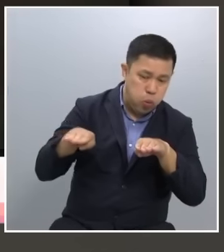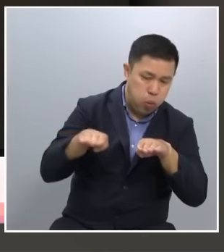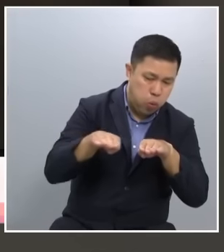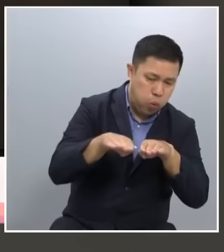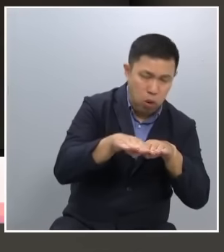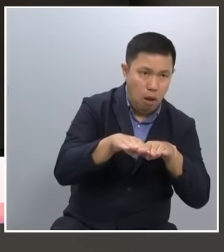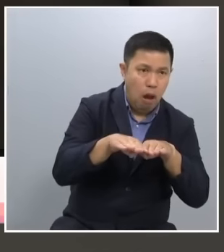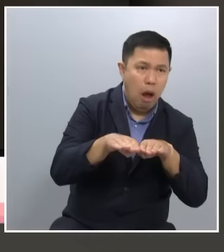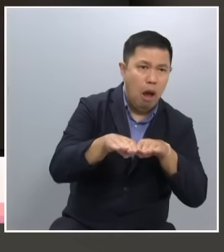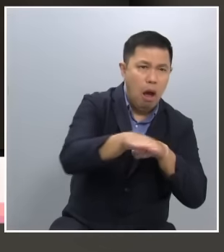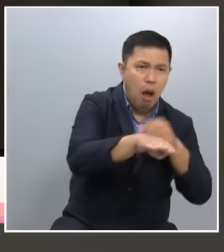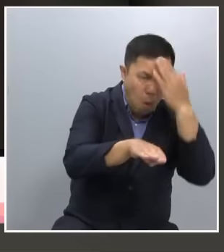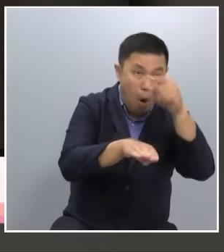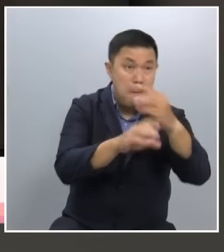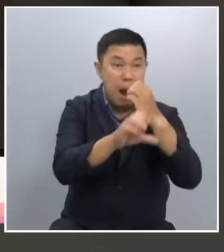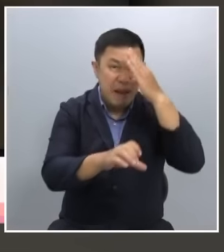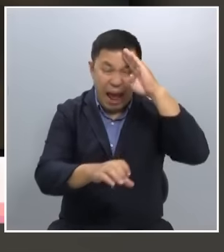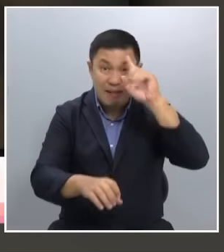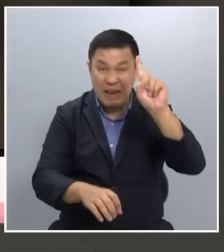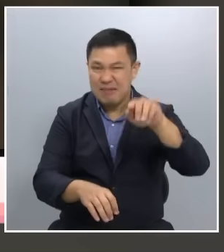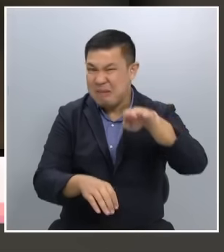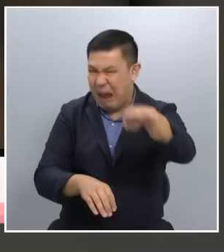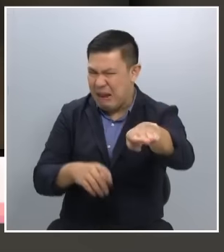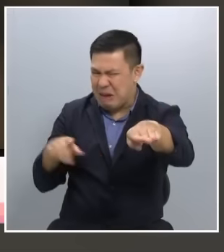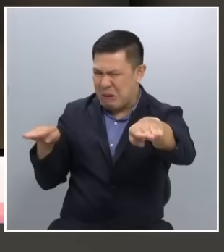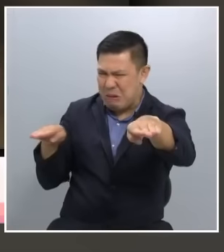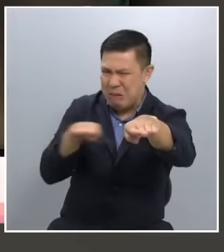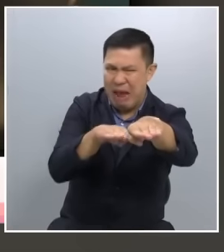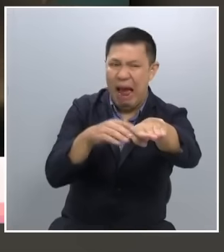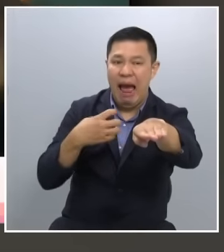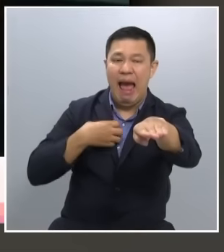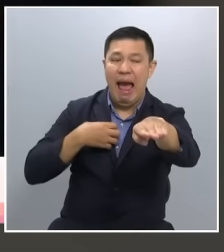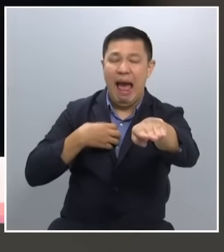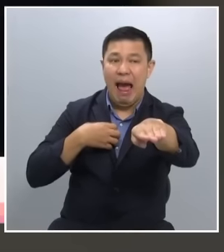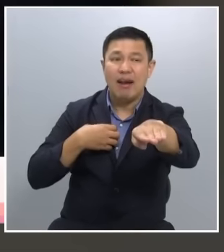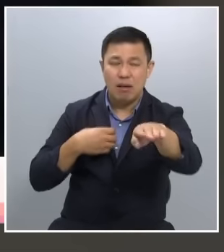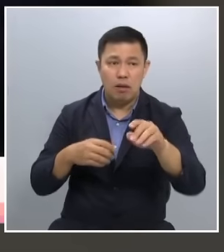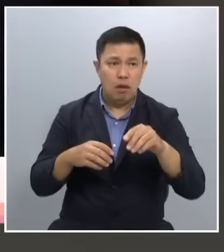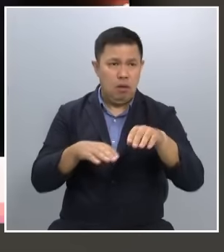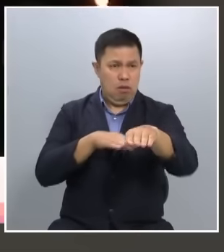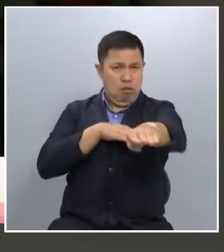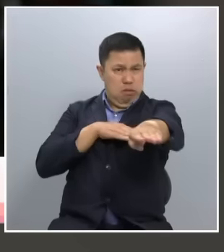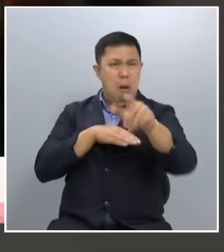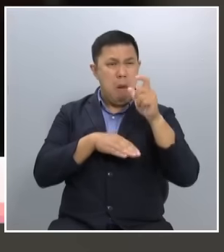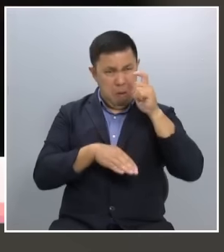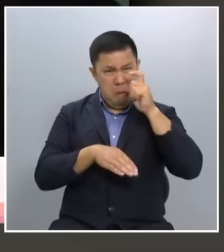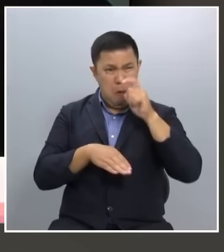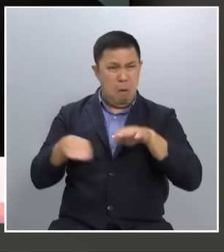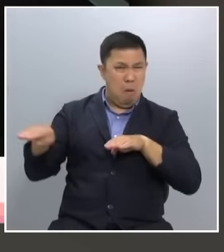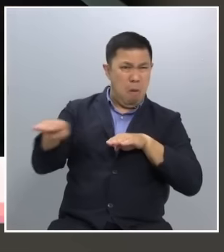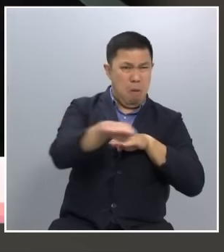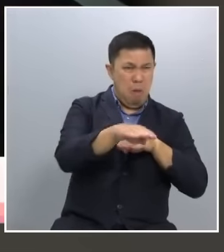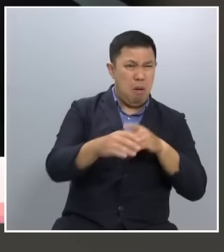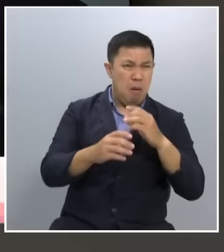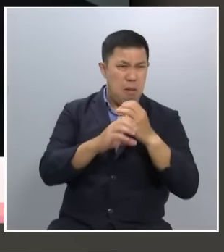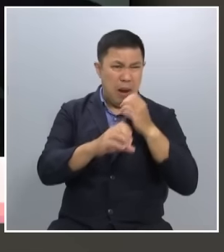พื่อที่จะไปต่อท้ายรถตามรถบัสของทหารอีกคันหนึ่งซึ่งอยู่ข้างหน้าคือซึ่งทิ้งระยะห่างจากคันที่2พอสมควรนะครับซึ่งรถบัสท